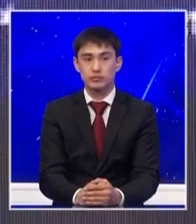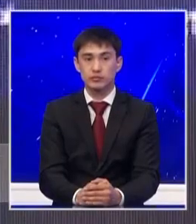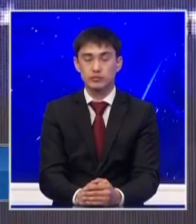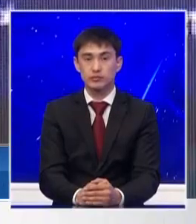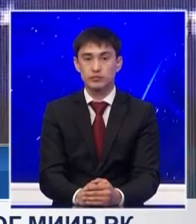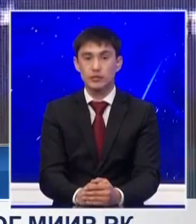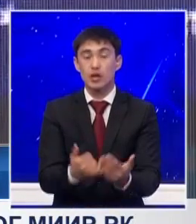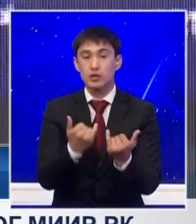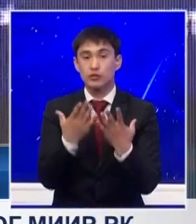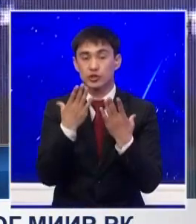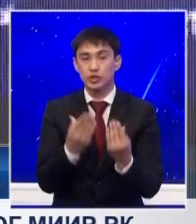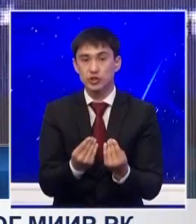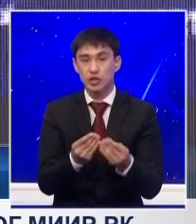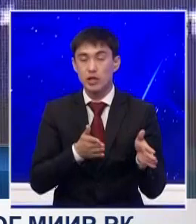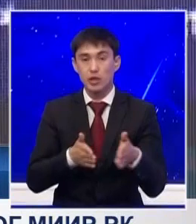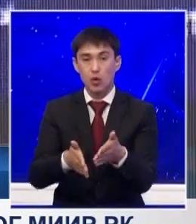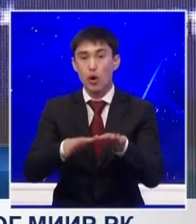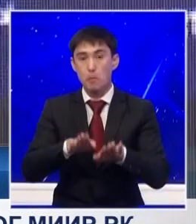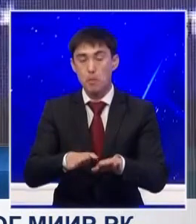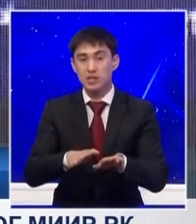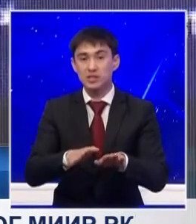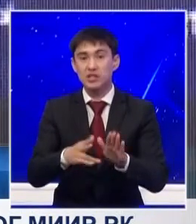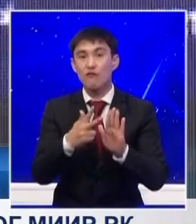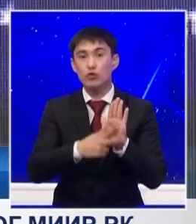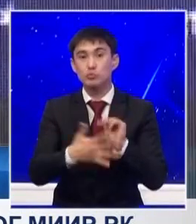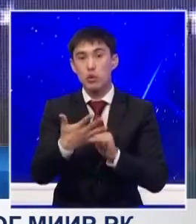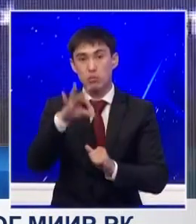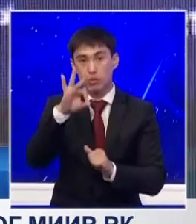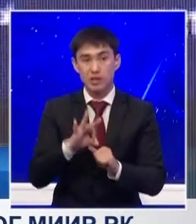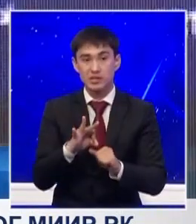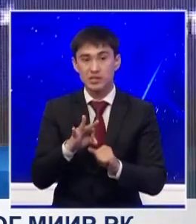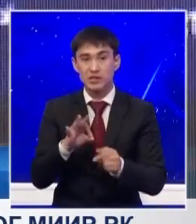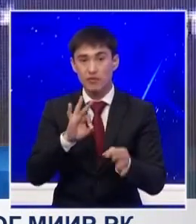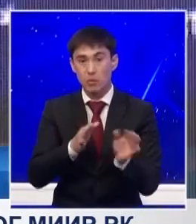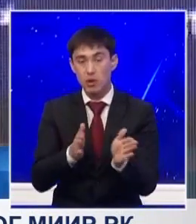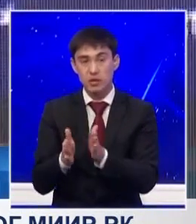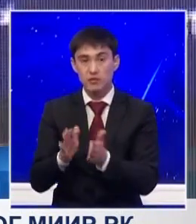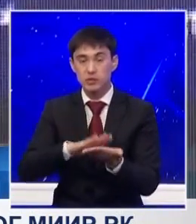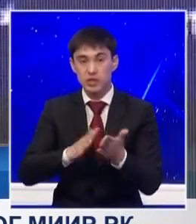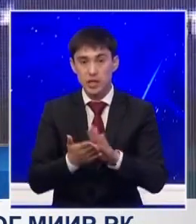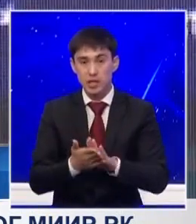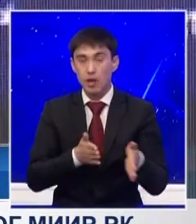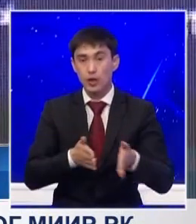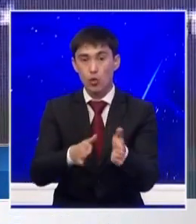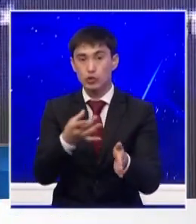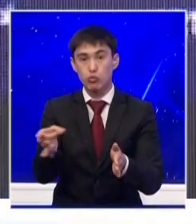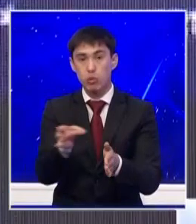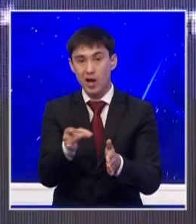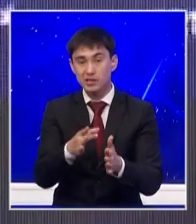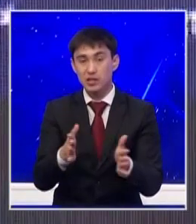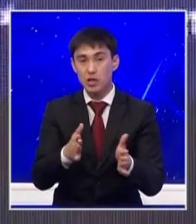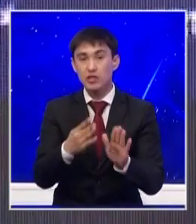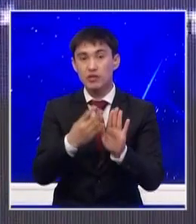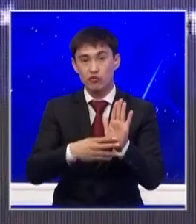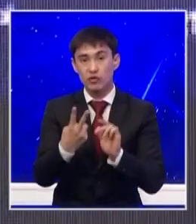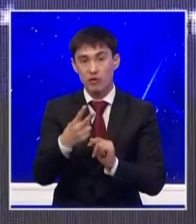на сегодняшний день дорога местной сети на 85 процентов находится В нормативном состоянии а дорога Республиканской сети на